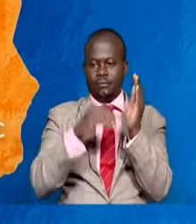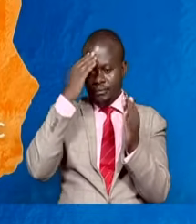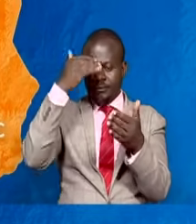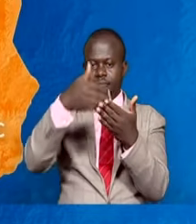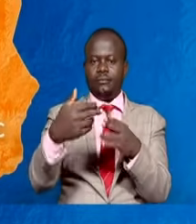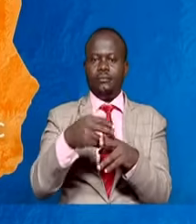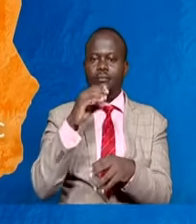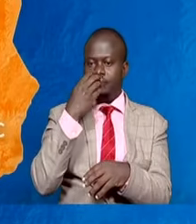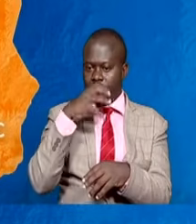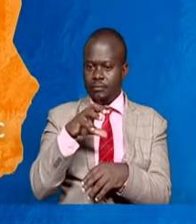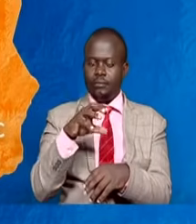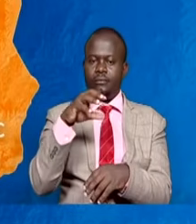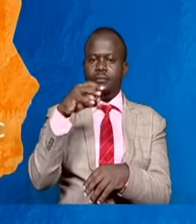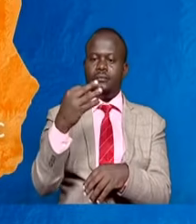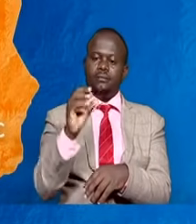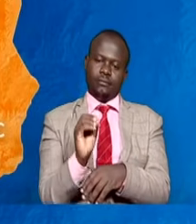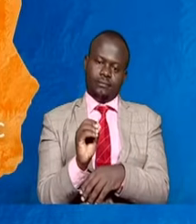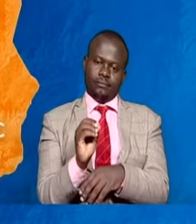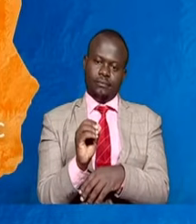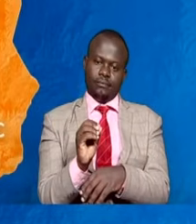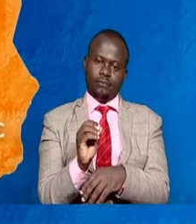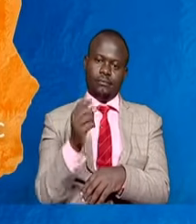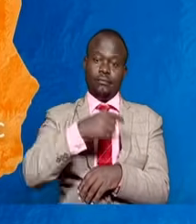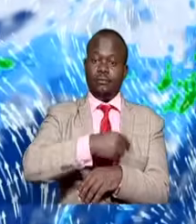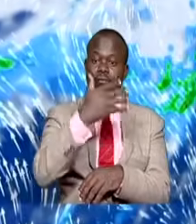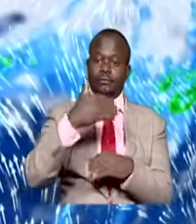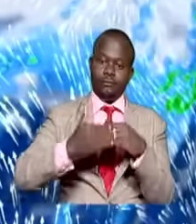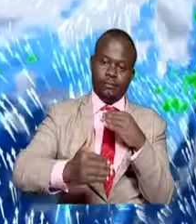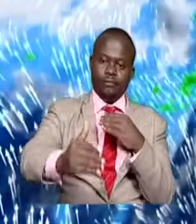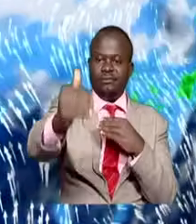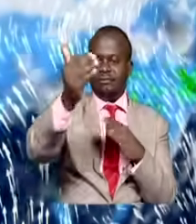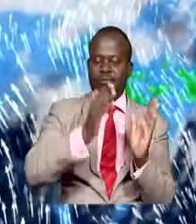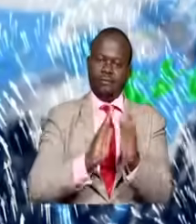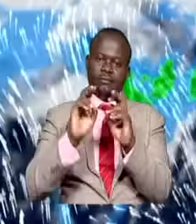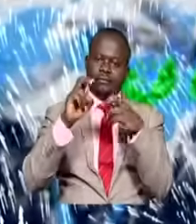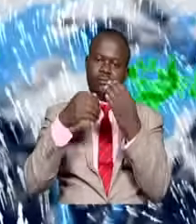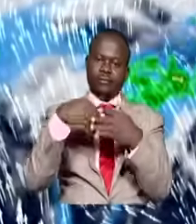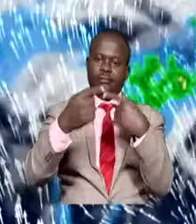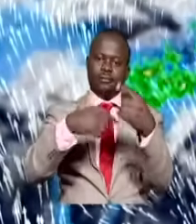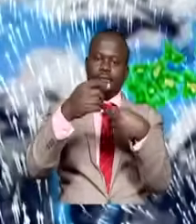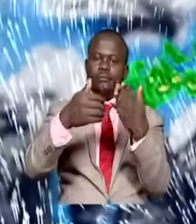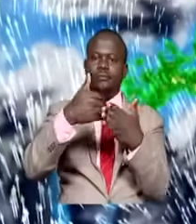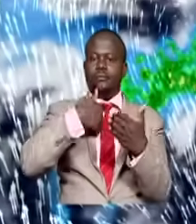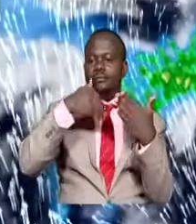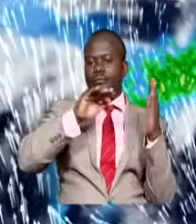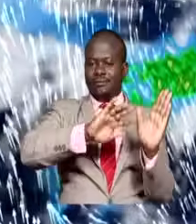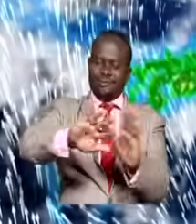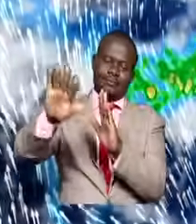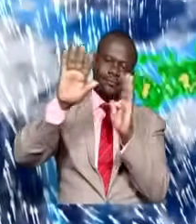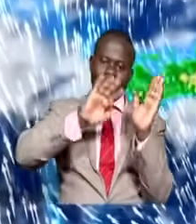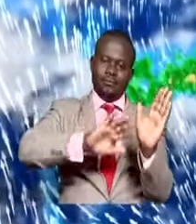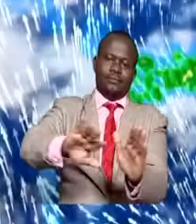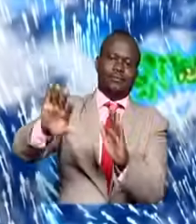cya dogere Celsius 30 naho mu minsi itanu iri imbere biteganyijwe yuko tuzakomeza kugira imiyaga iringaniye izajya